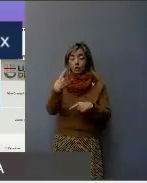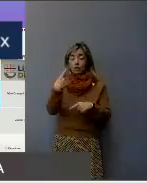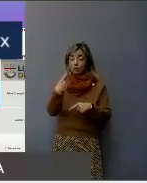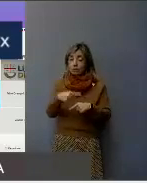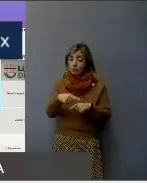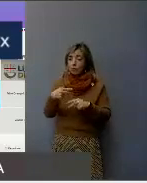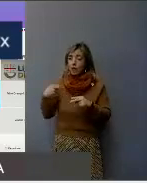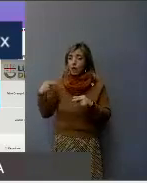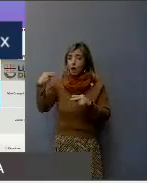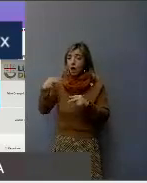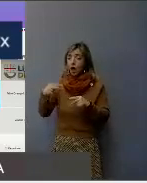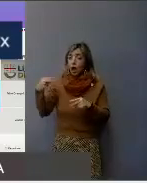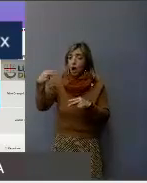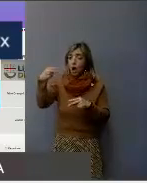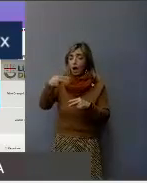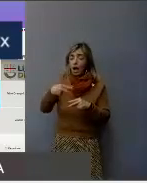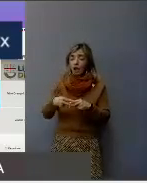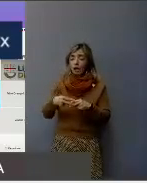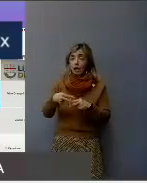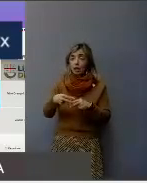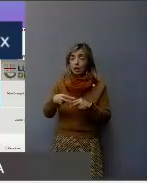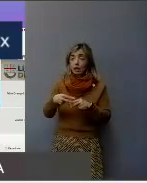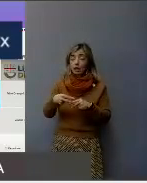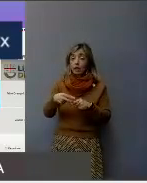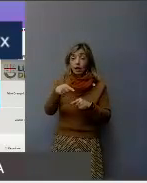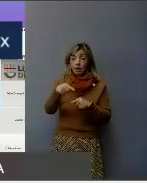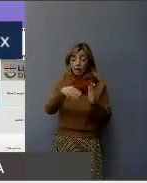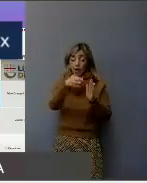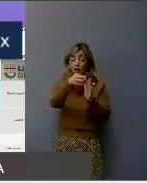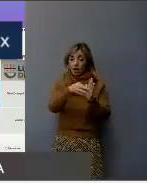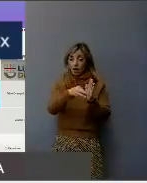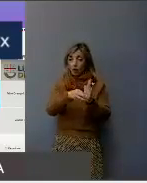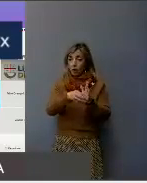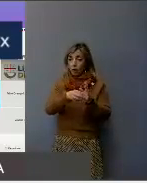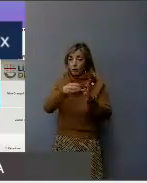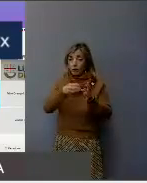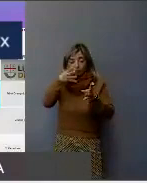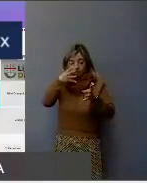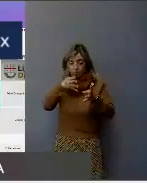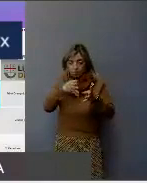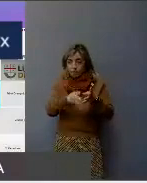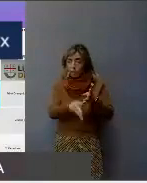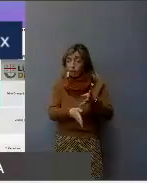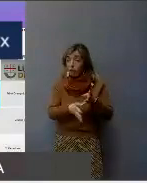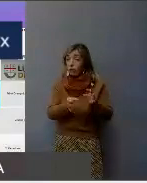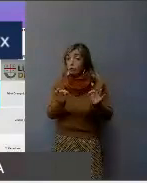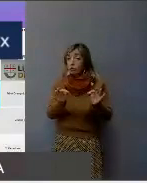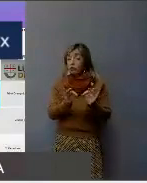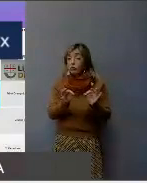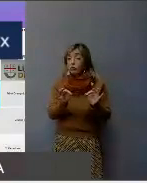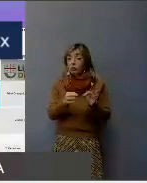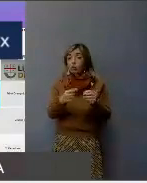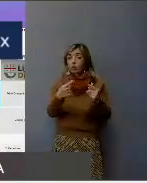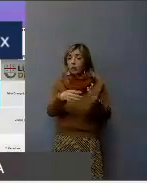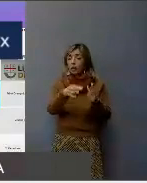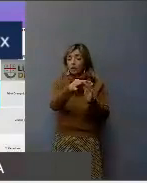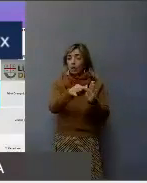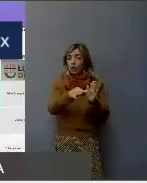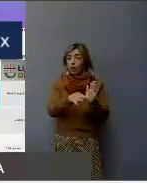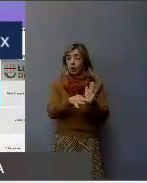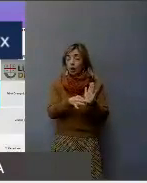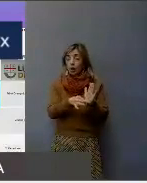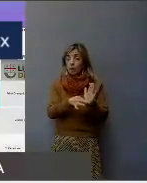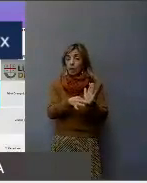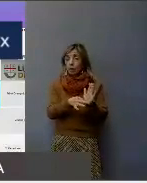si entra nel merito di questo regolamento e quindi come tutti i regolamenti ovviamente